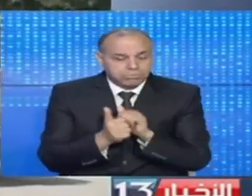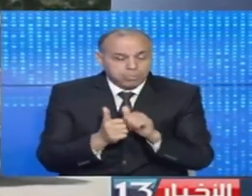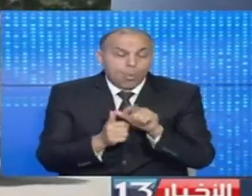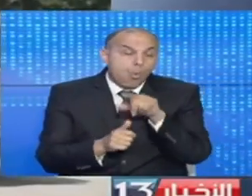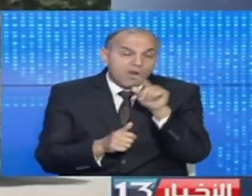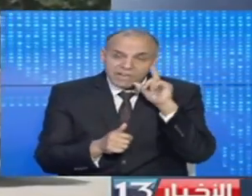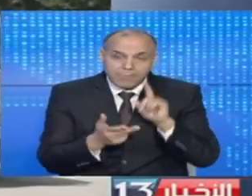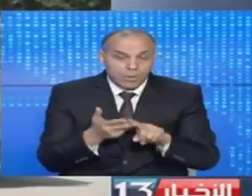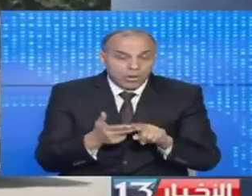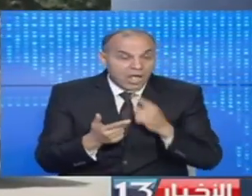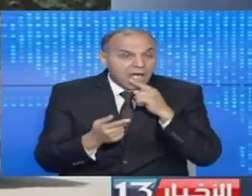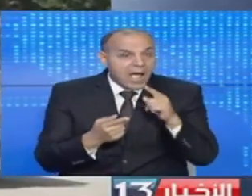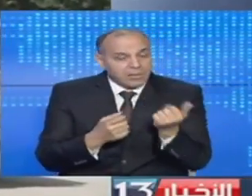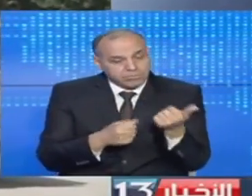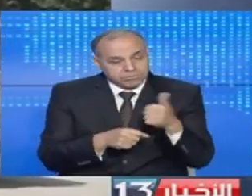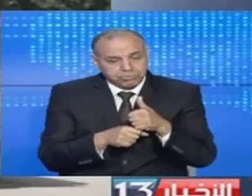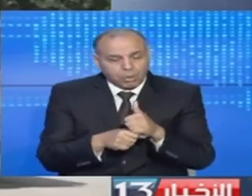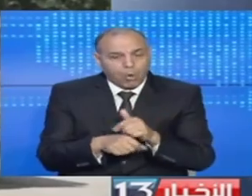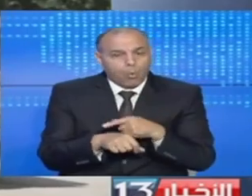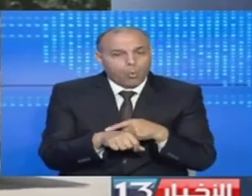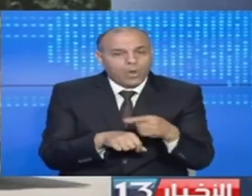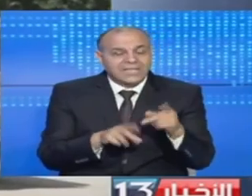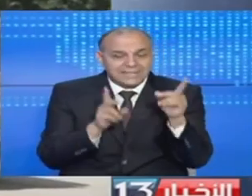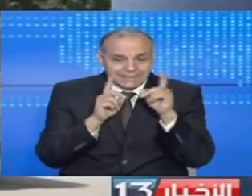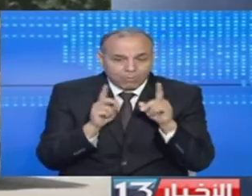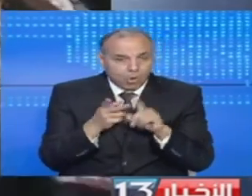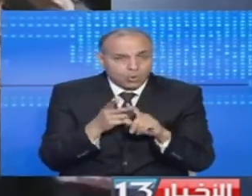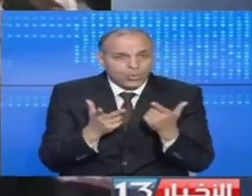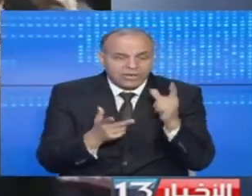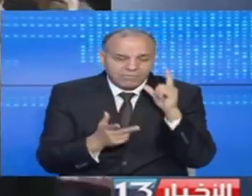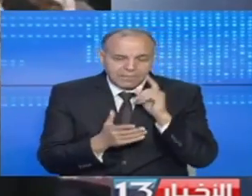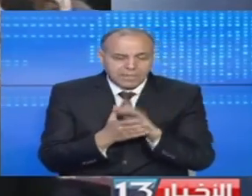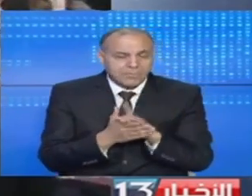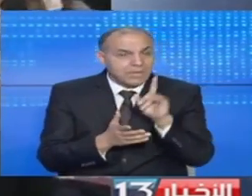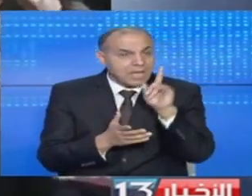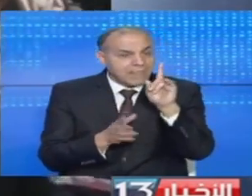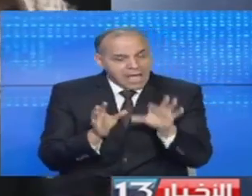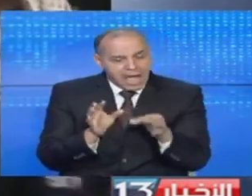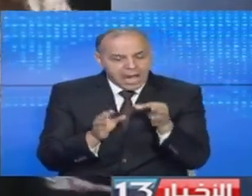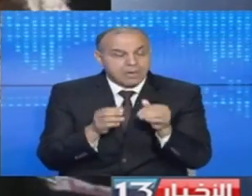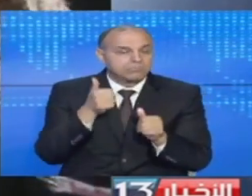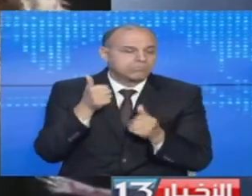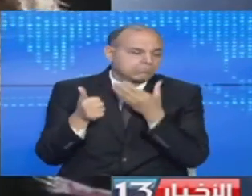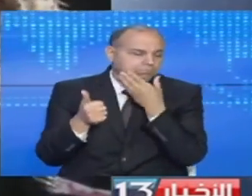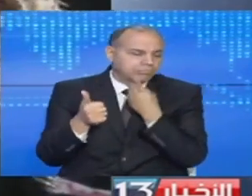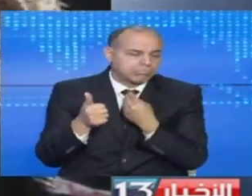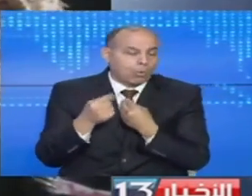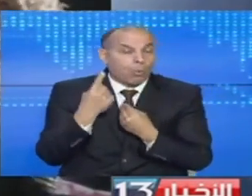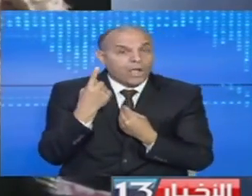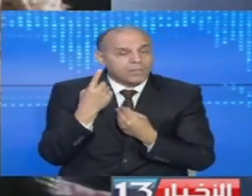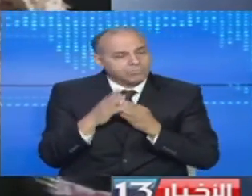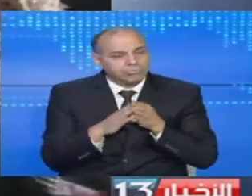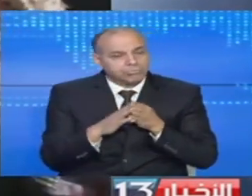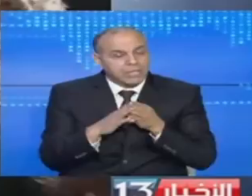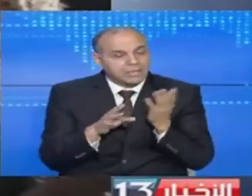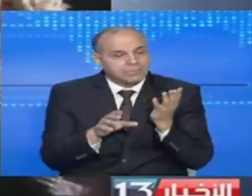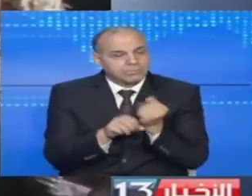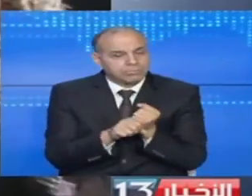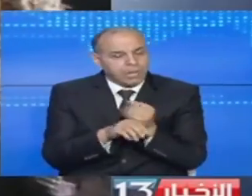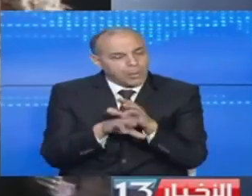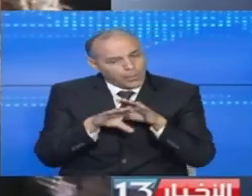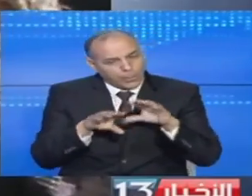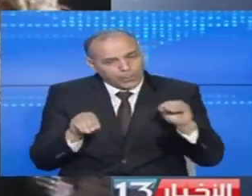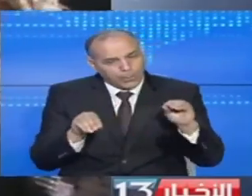الوطنيه يبقى تاسيس لمرحله ديمقراطيه في ليبيا هو الحل الامثل والسبيل الوحيد لتحقيق الاستقرار